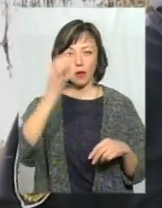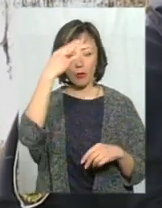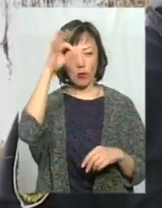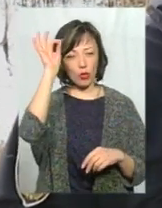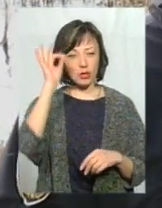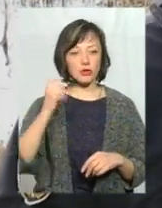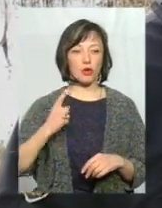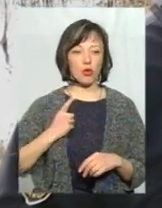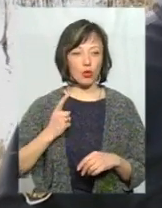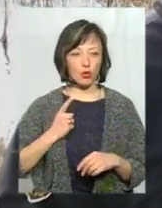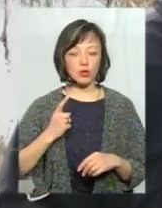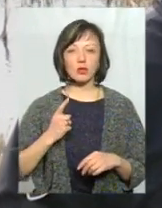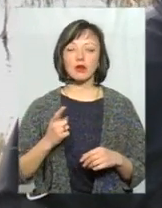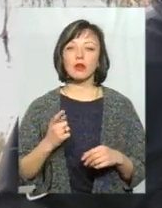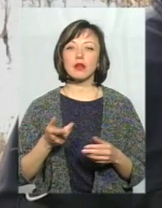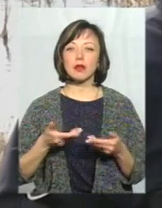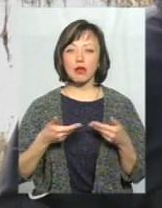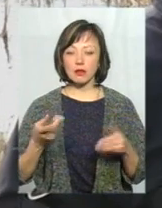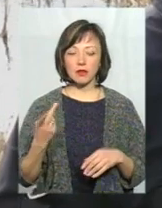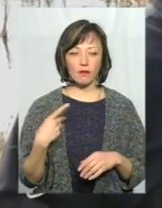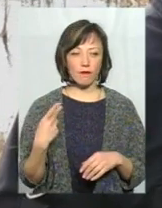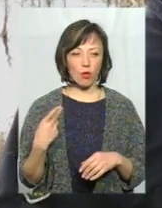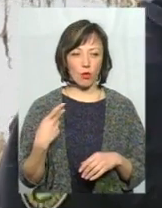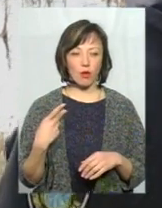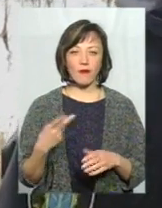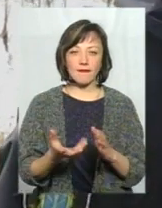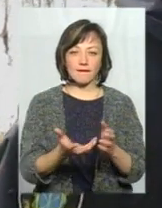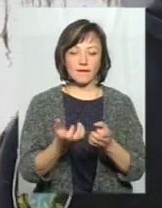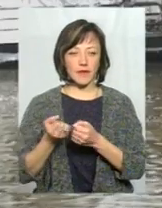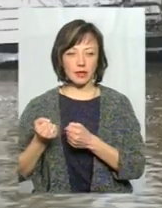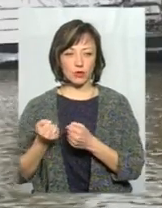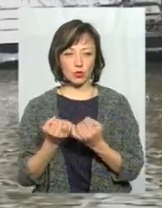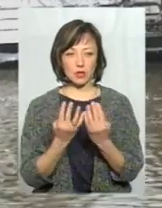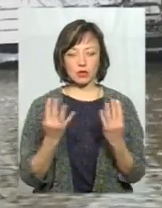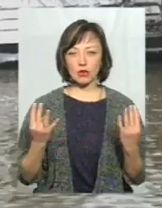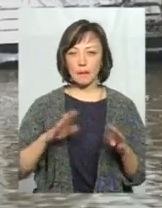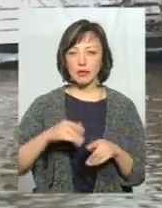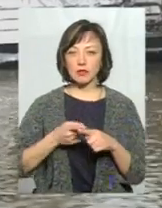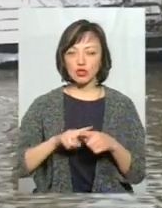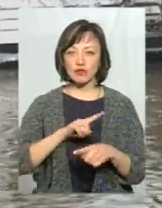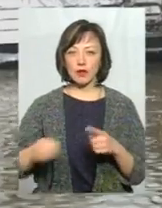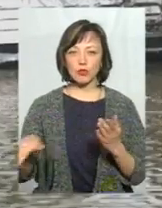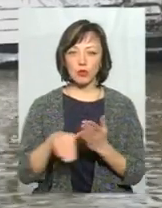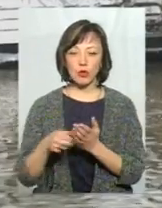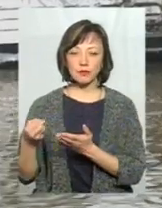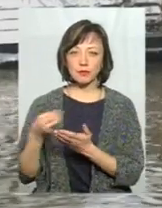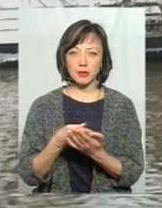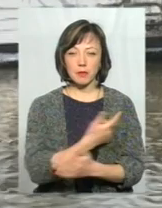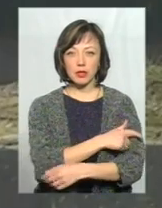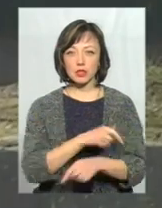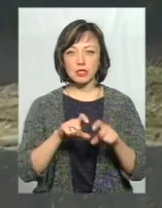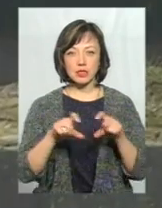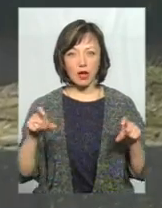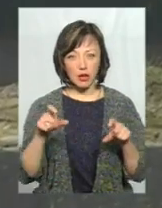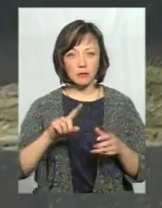поліції охорони, і нас вже двох витягнули за огорожу. Після цього швидка транспортувала чоловіка в один із медичних